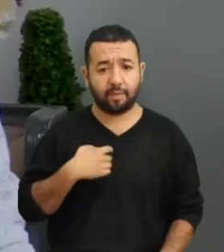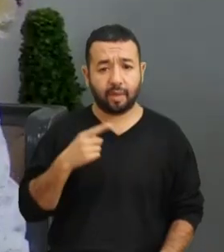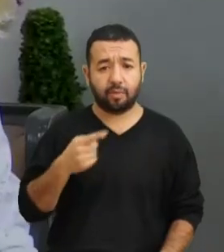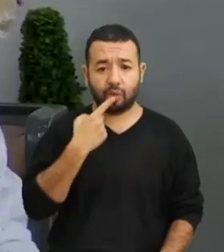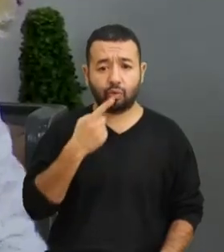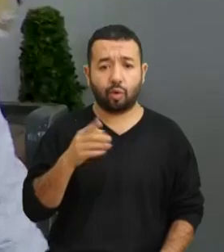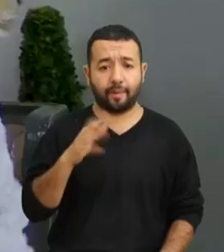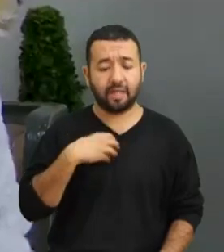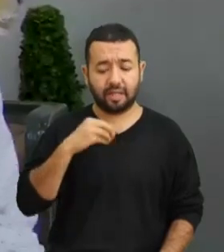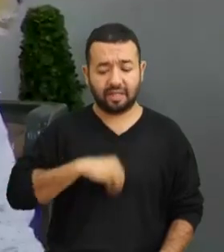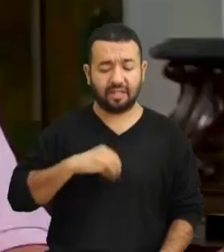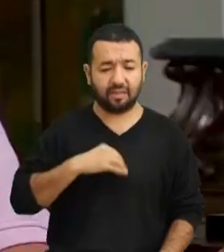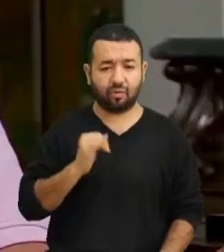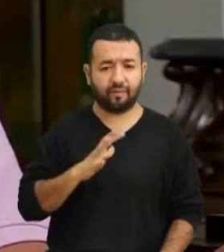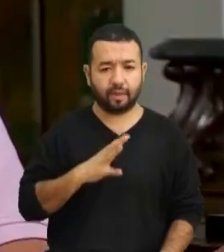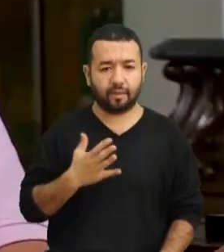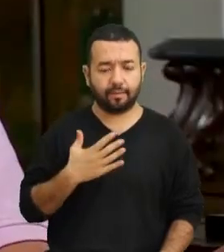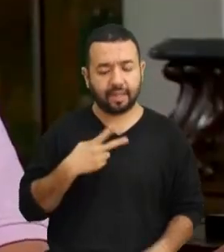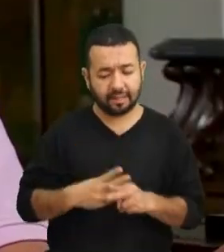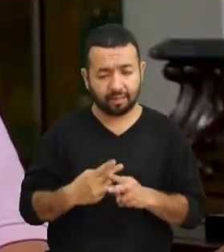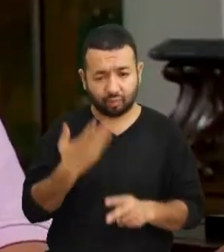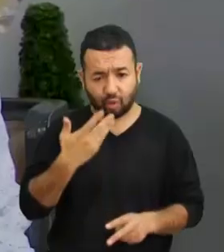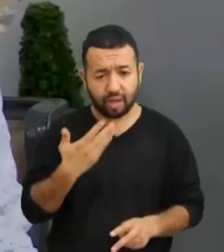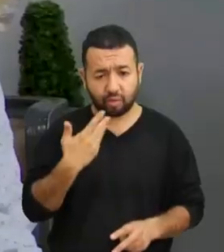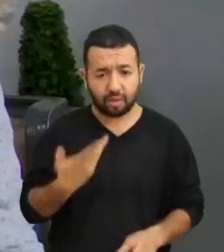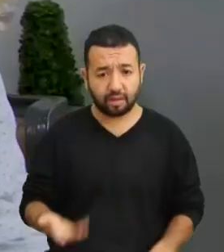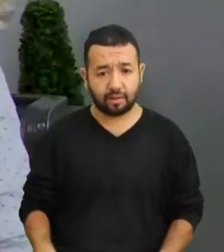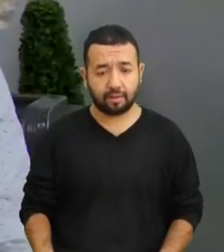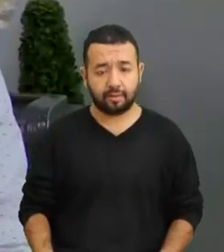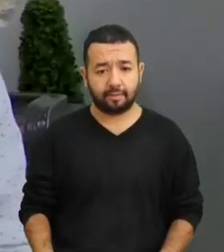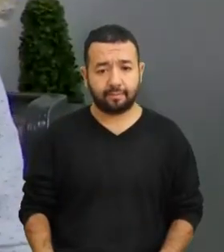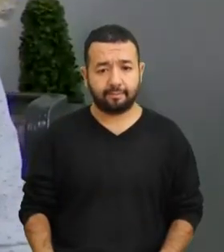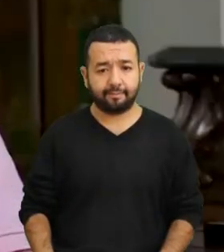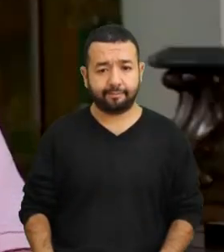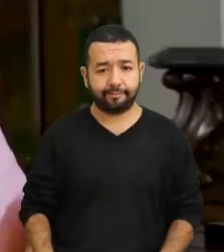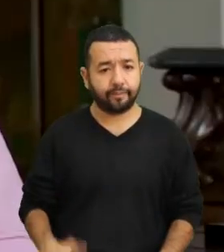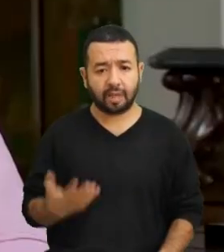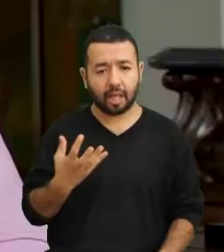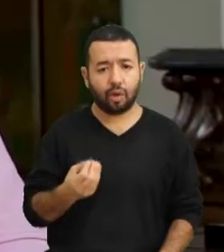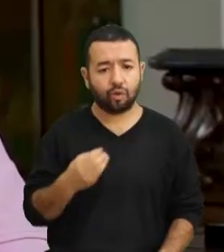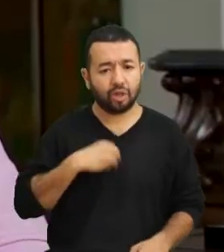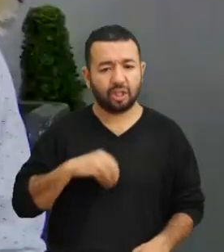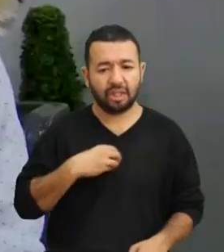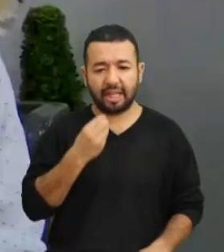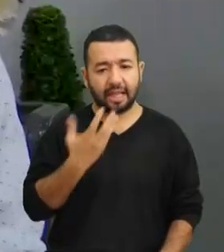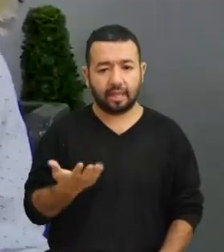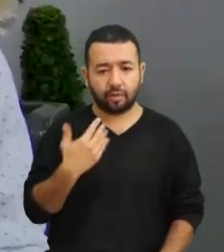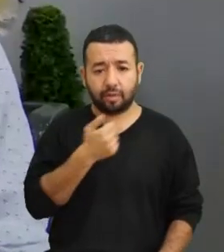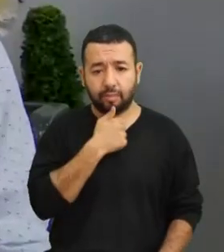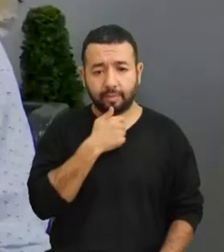size söylemezsem içim içimi yiyecek. La çatlatma adamı söyle de. Allah Allah. Neymiş içini yiyen senin?